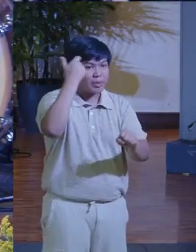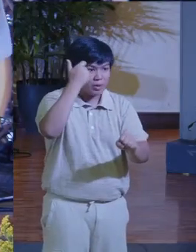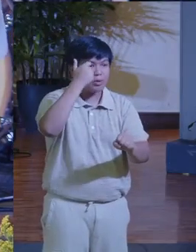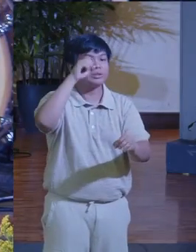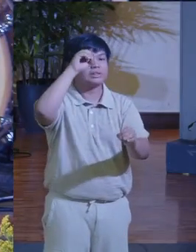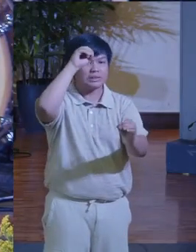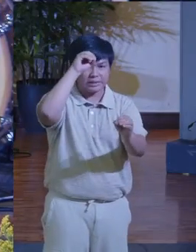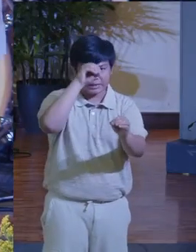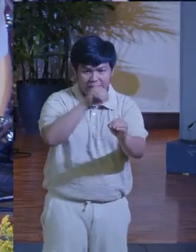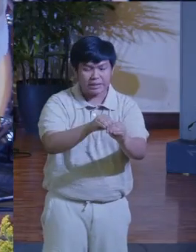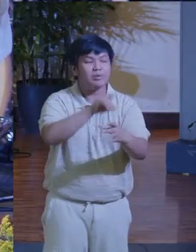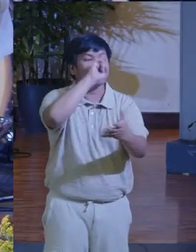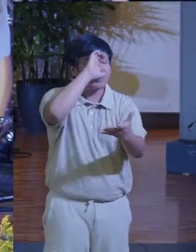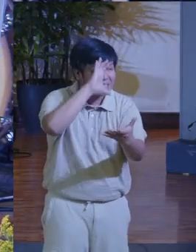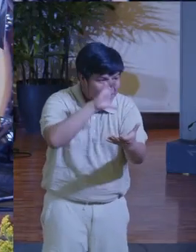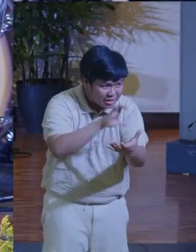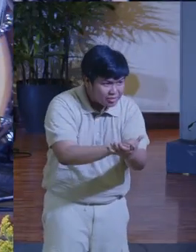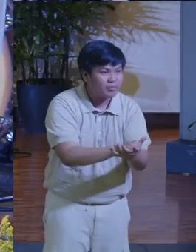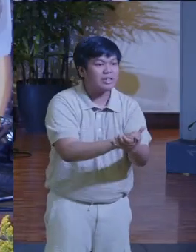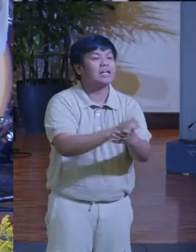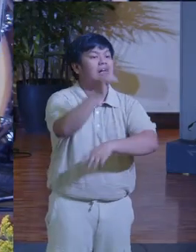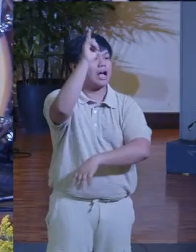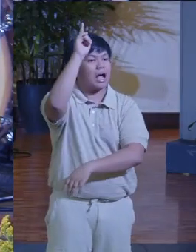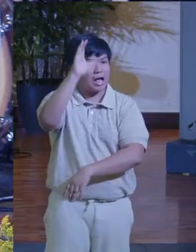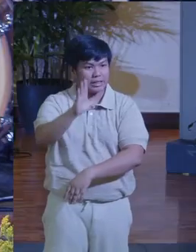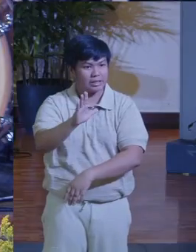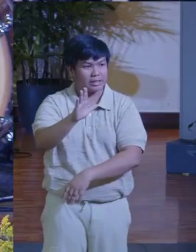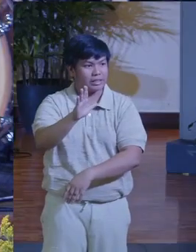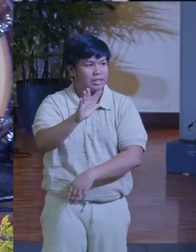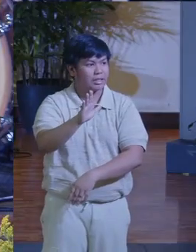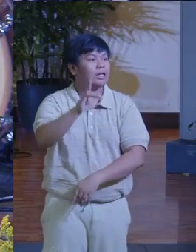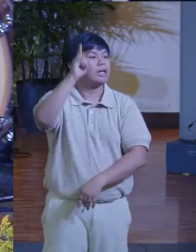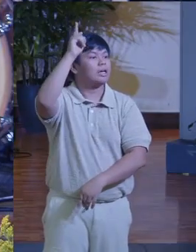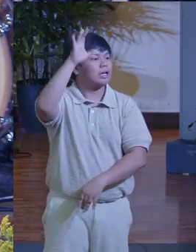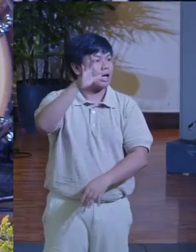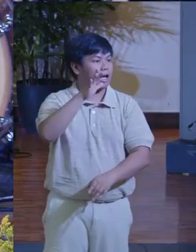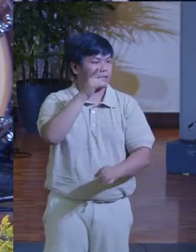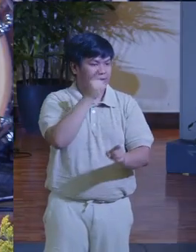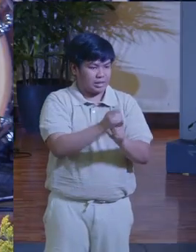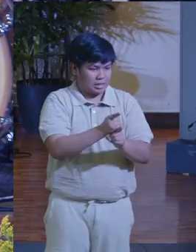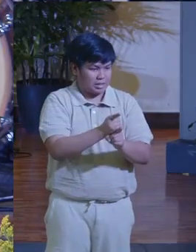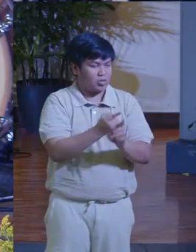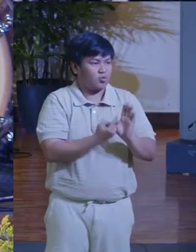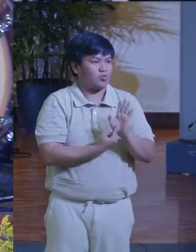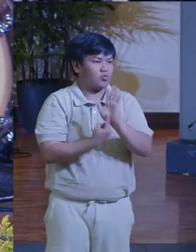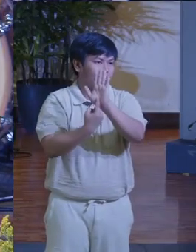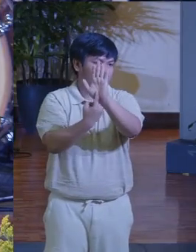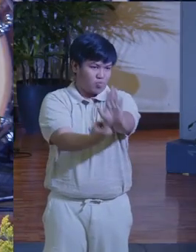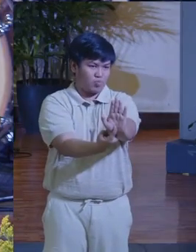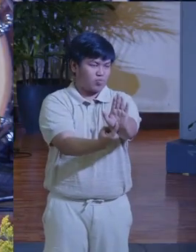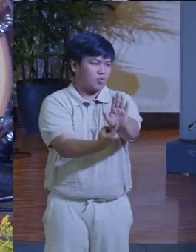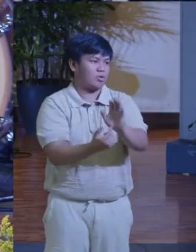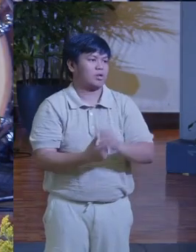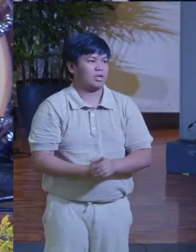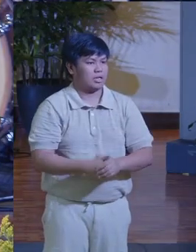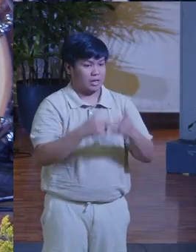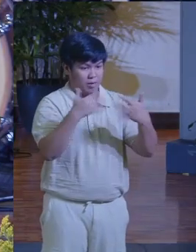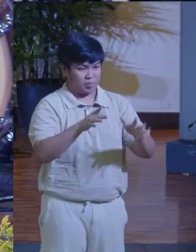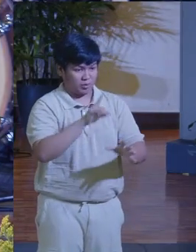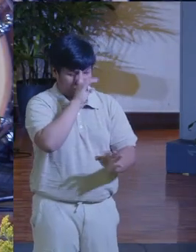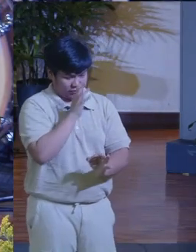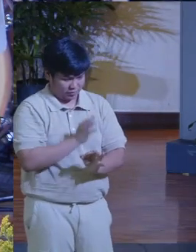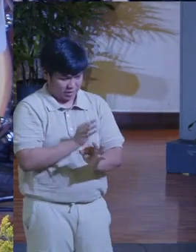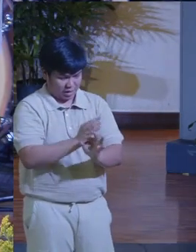sa paniniwala, the righteousness of God is revealed from faith for faith. As it is written,